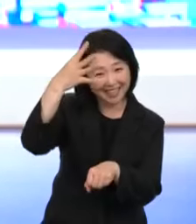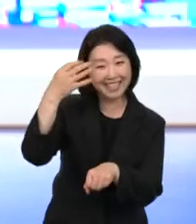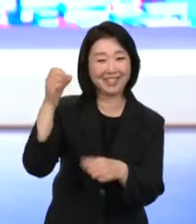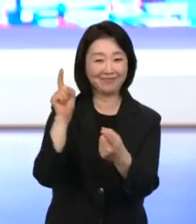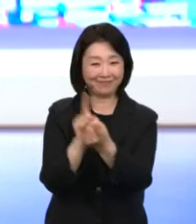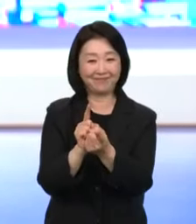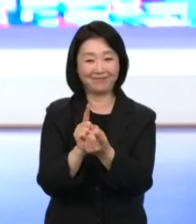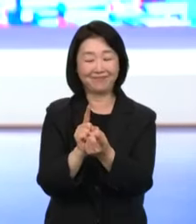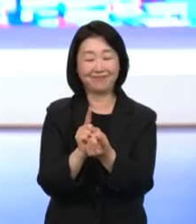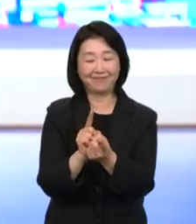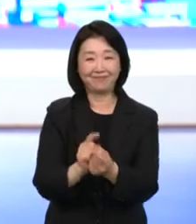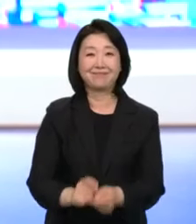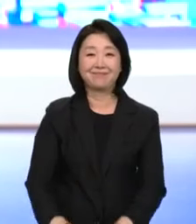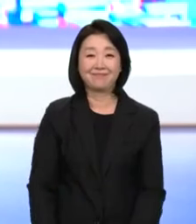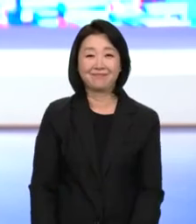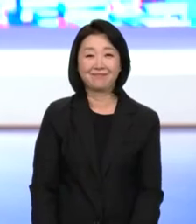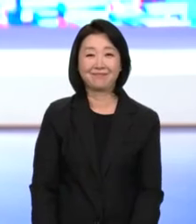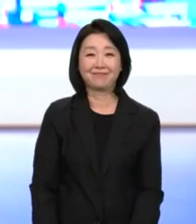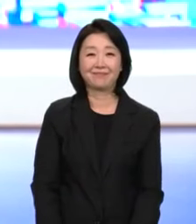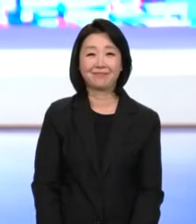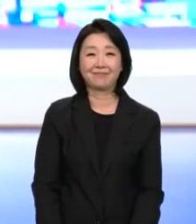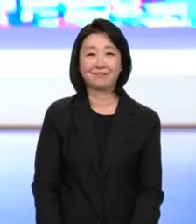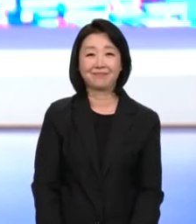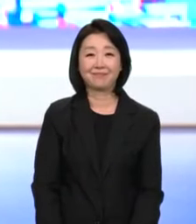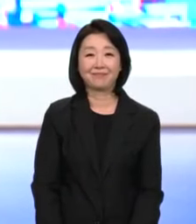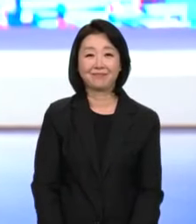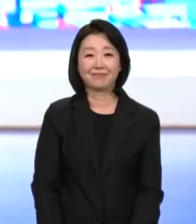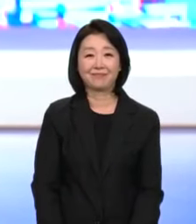찾아뵙겠습니다. JTBC 이희령입니다.